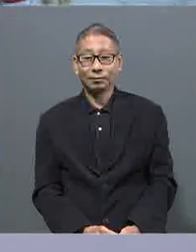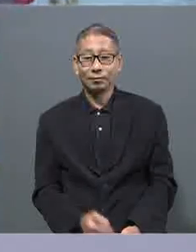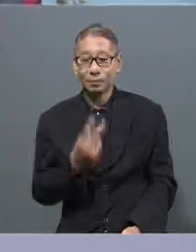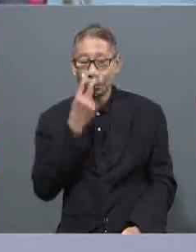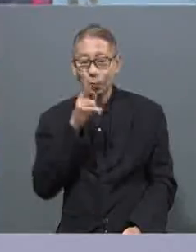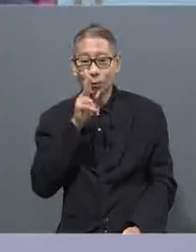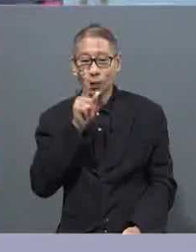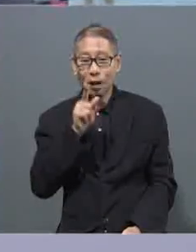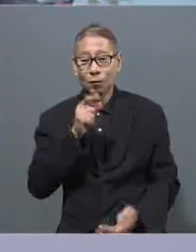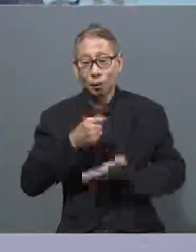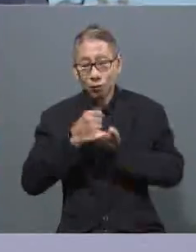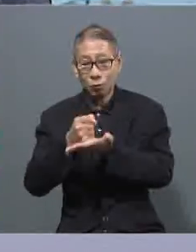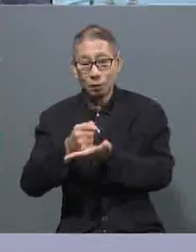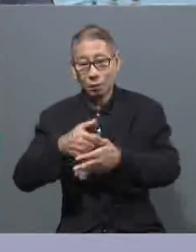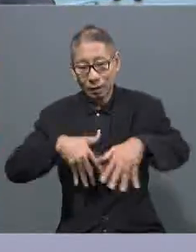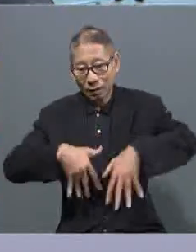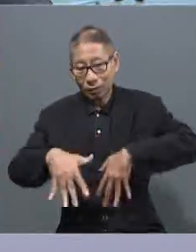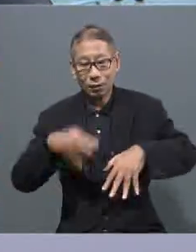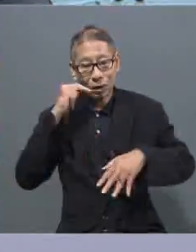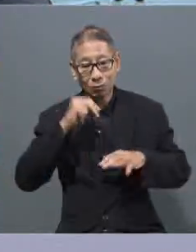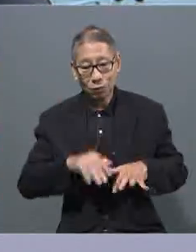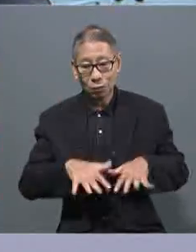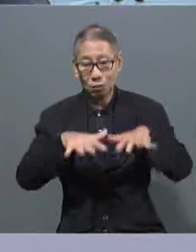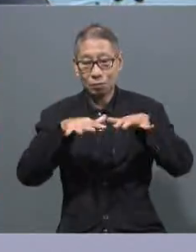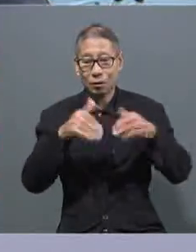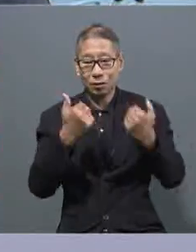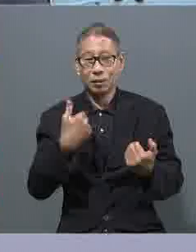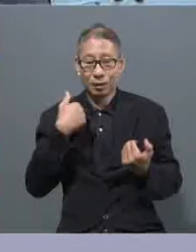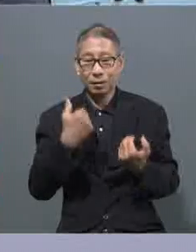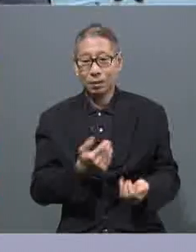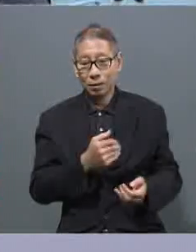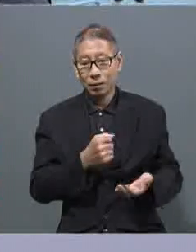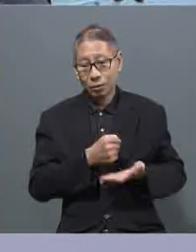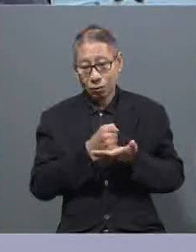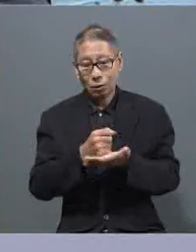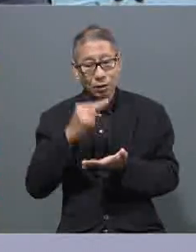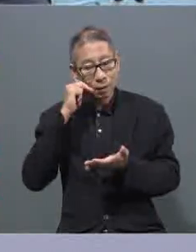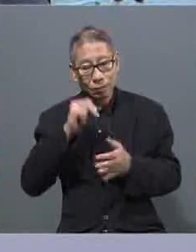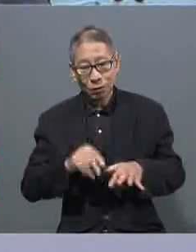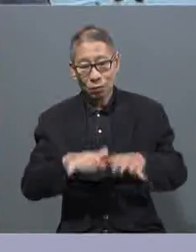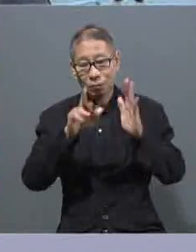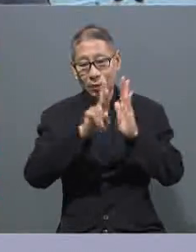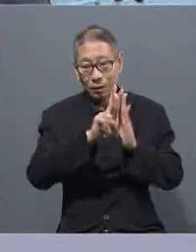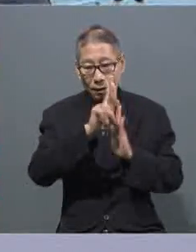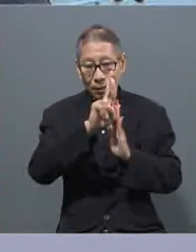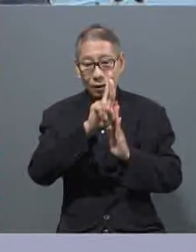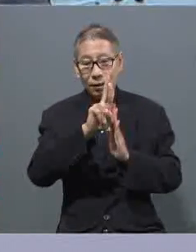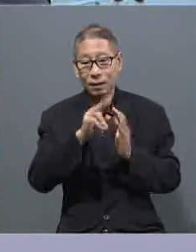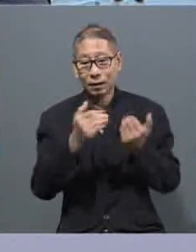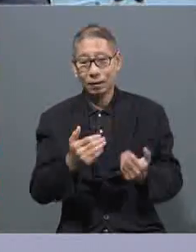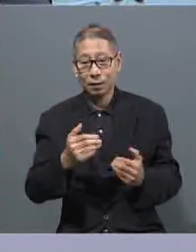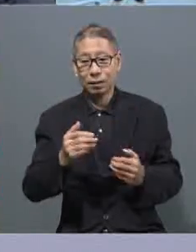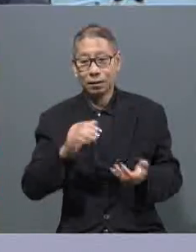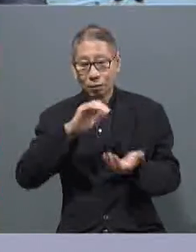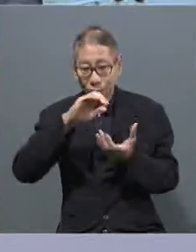ลับมาติดตามการให้การช่วยเหลือพี่น้องประชาชนกันต่อนะครับอีกภาคส่วนหนึ่งที่ส่งกำลังไปช่วยเหลือผู้ประสบภัยน้ำท่วมที่จังหวัดเชียงรายก็คือทีม